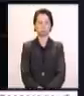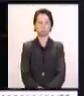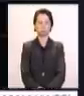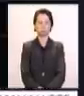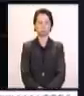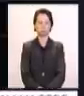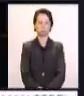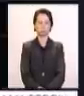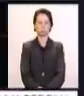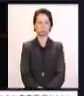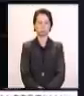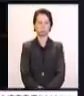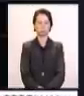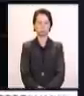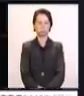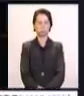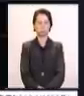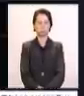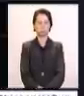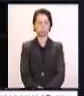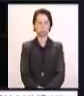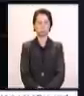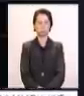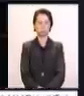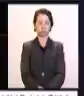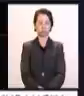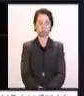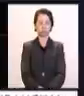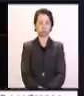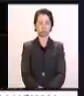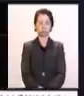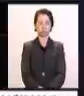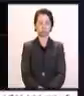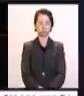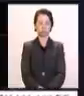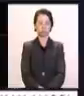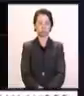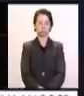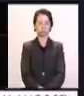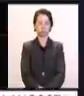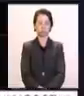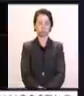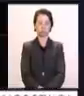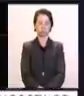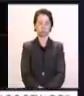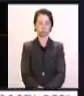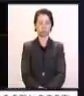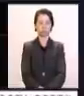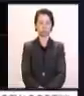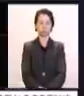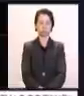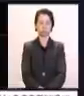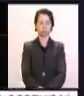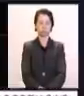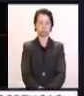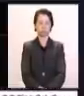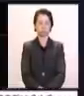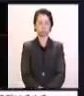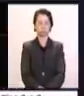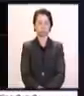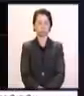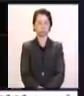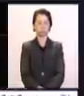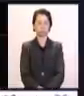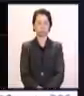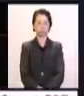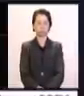우리 나름대로의 원정 경기에 여기에 어떤 분위기에 준비를